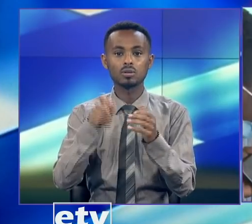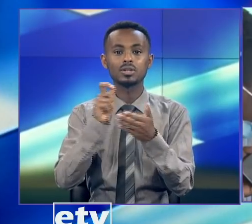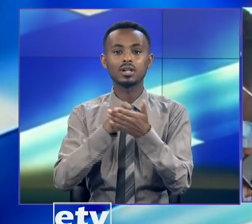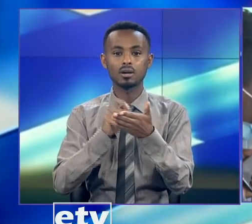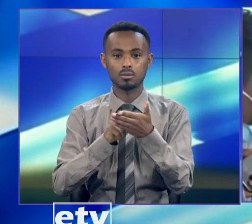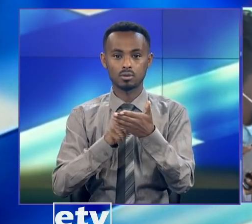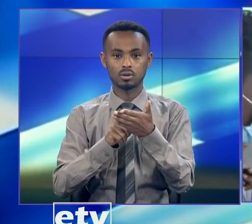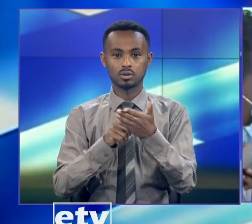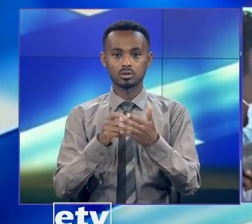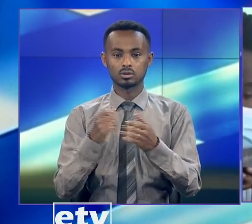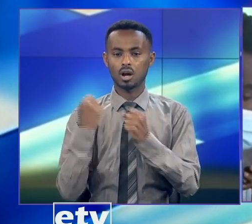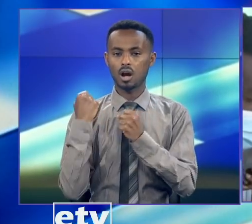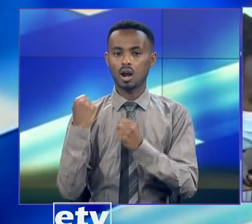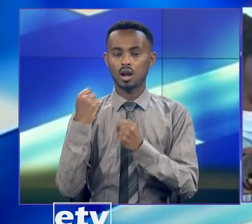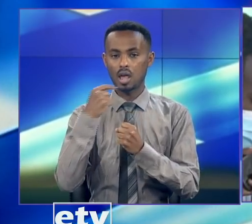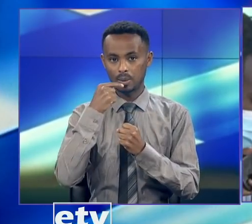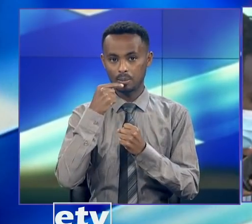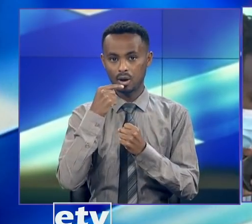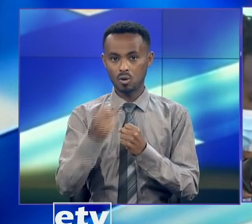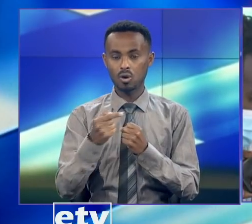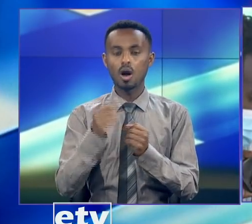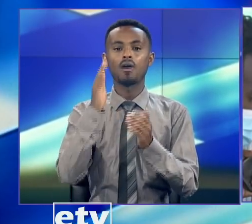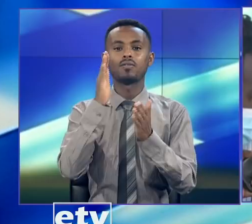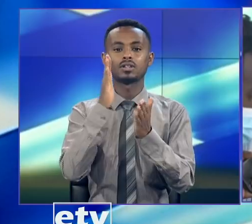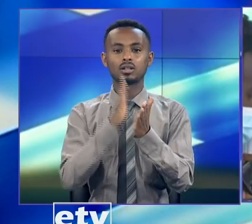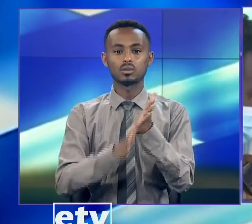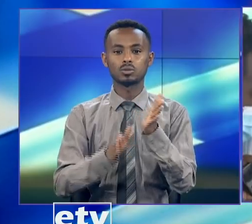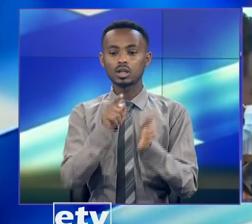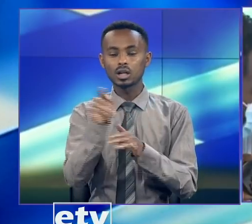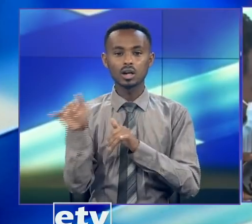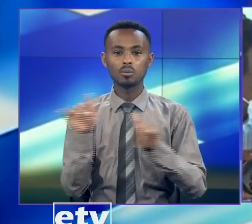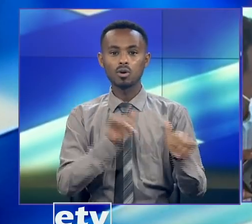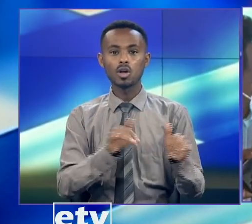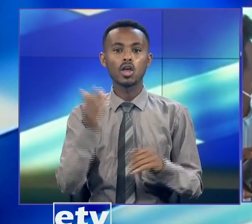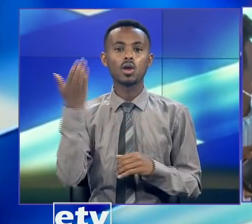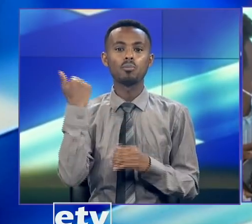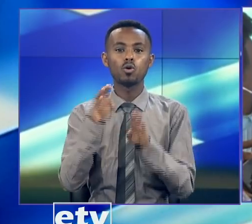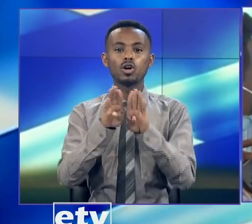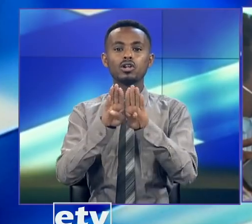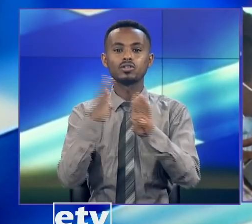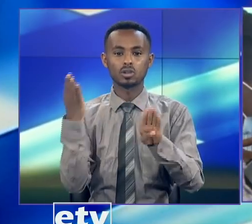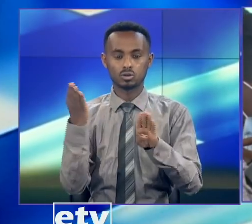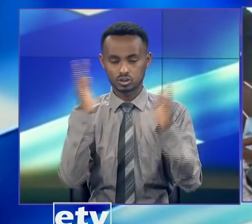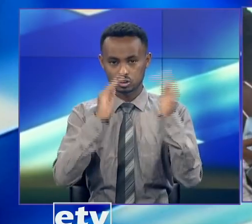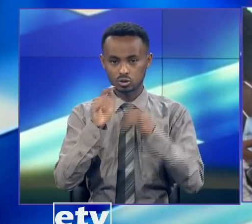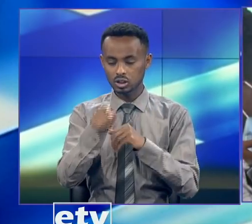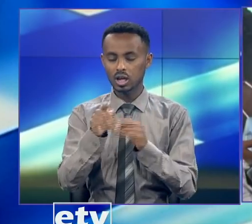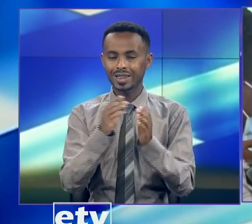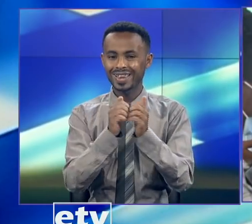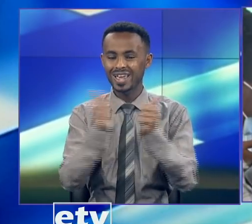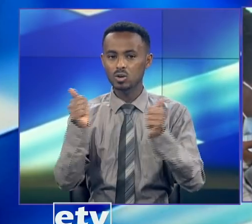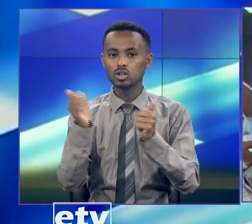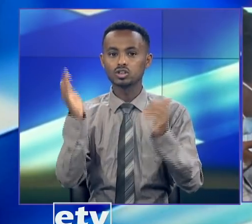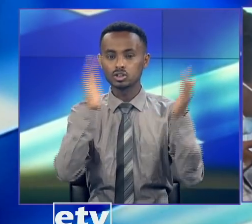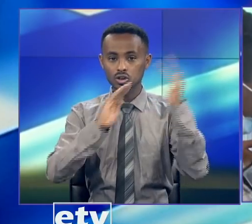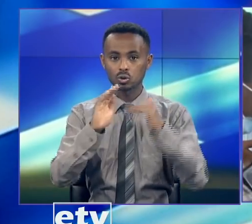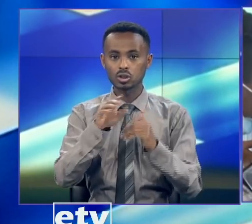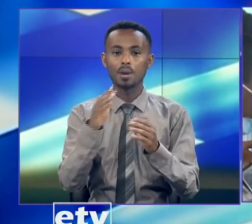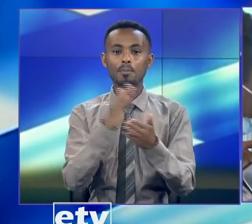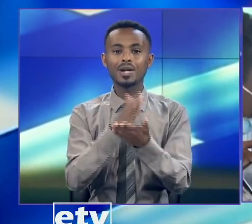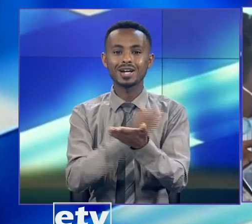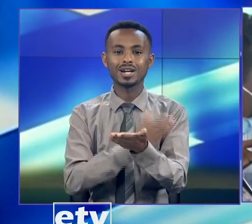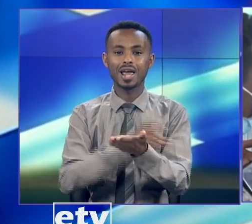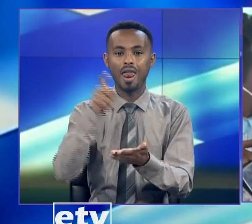የተመዘገቡ ጠንካራ የሚባሉ አፈጻጸሞች፣ ከዛ ደግሞ የነበሩ ክፍተቶች፣ ከዛ የተለዩ ተግዳሮቶች እና